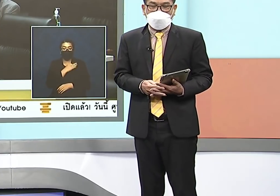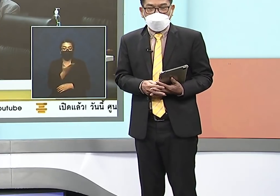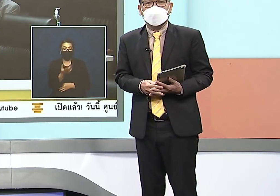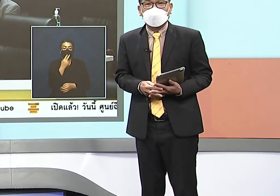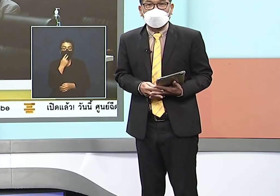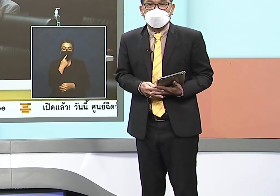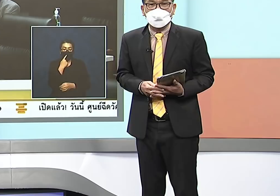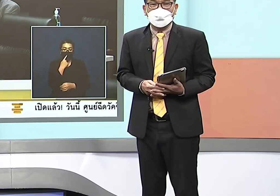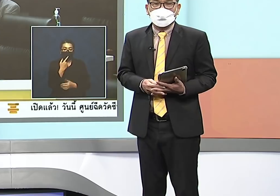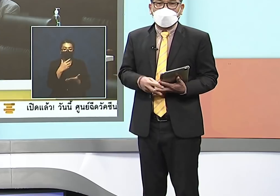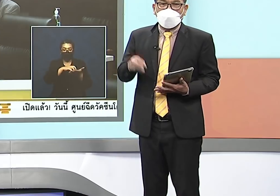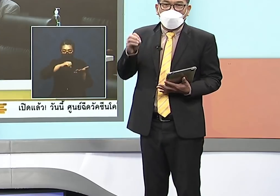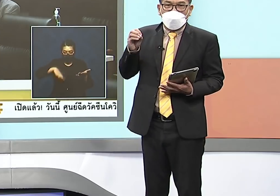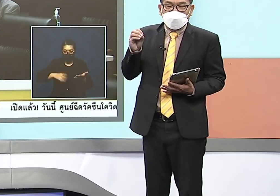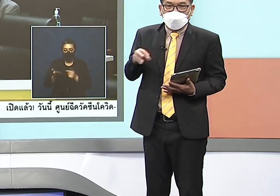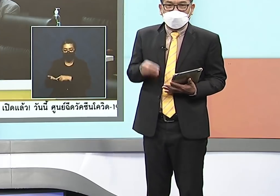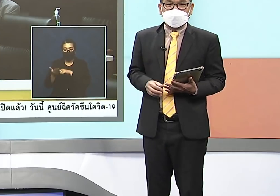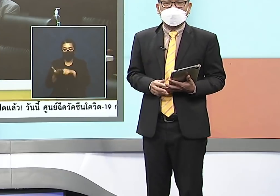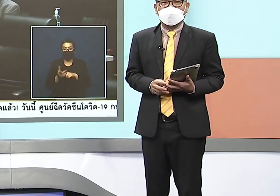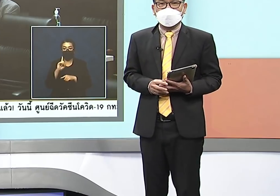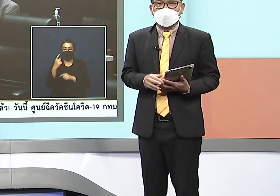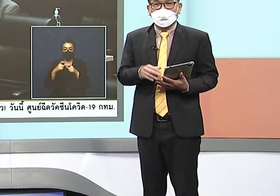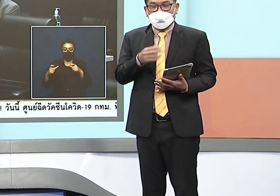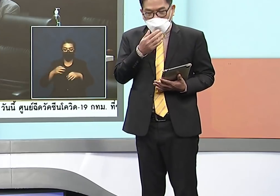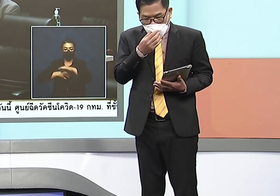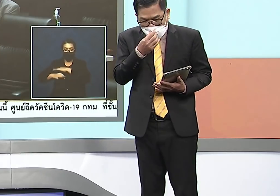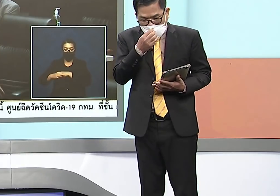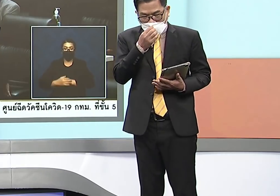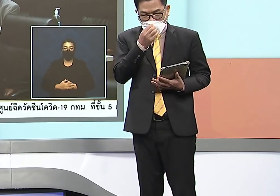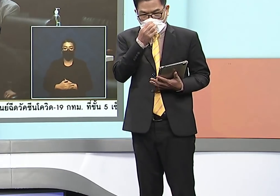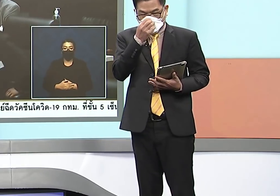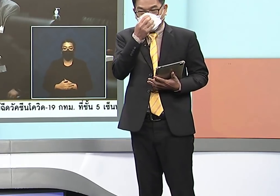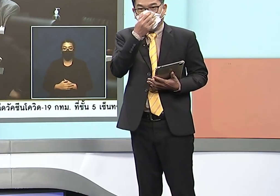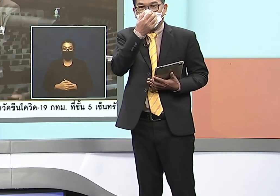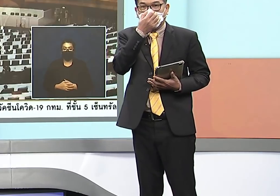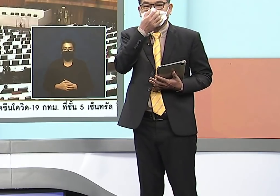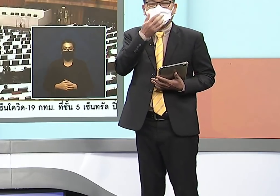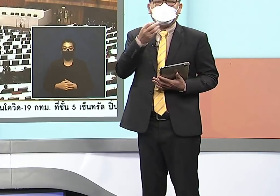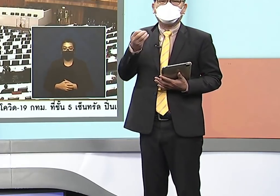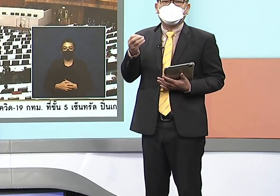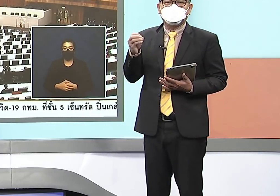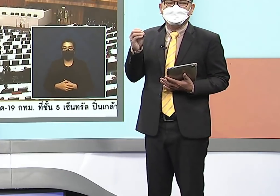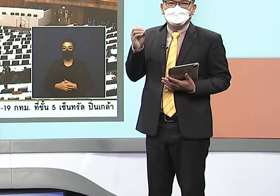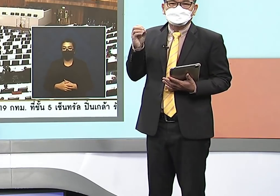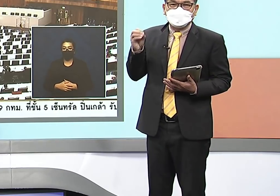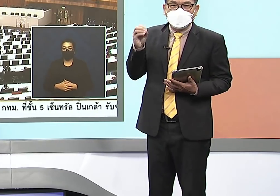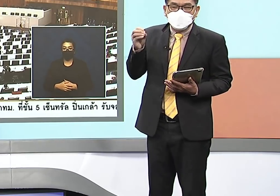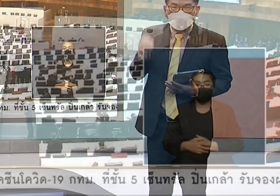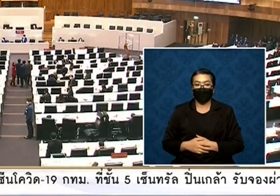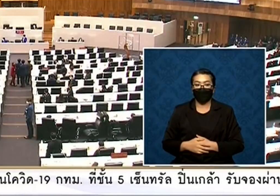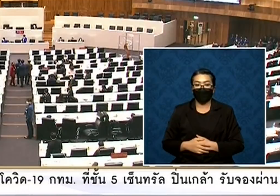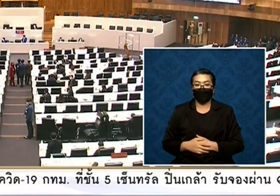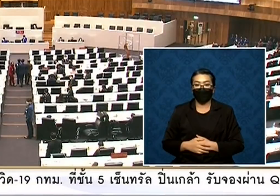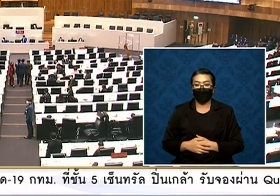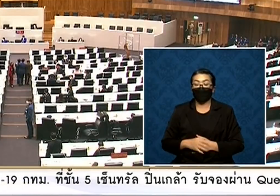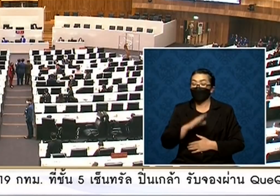ชาชนอันนั้นไม่มีปัญหาครับแต่ว่าพอมันมีความชัดเจนเกิดขึ้นเราก็ได้เห็นนะครับว่าการออกมาแสดงนะครับแสดงคำ